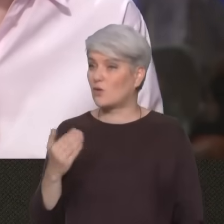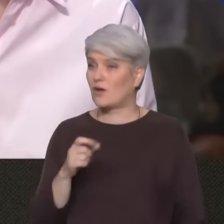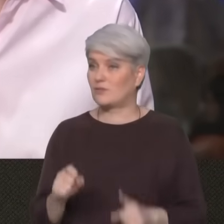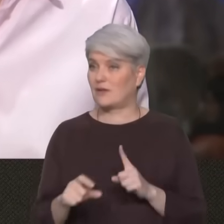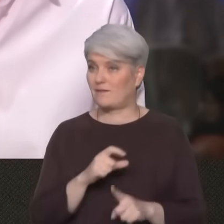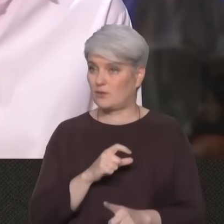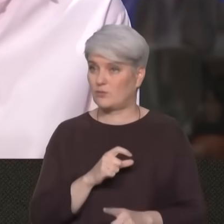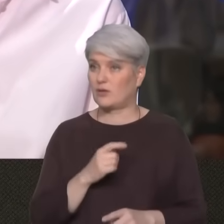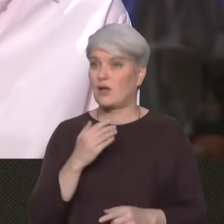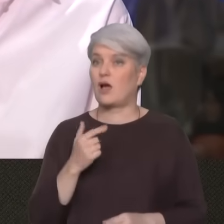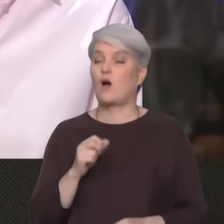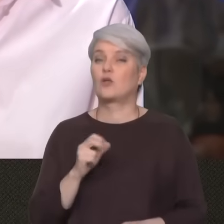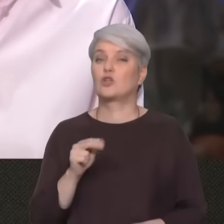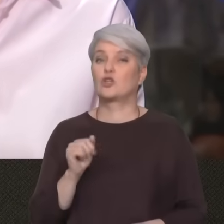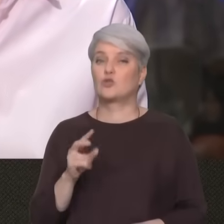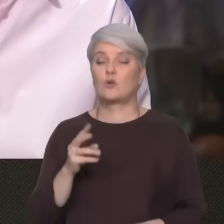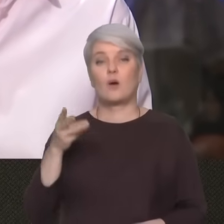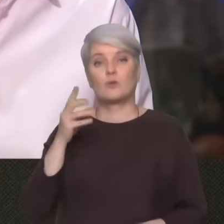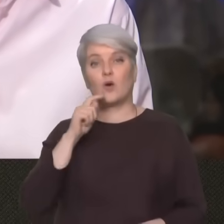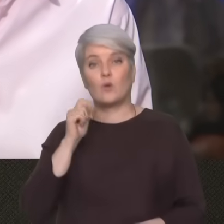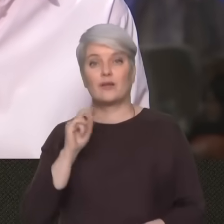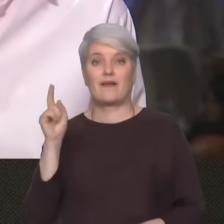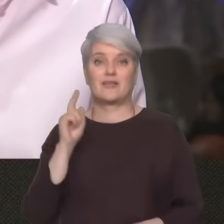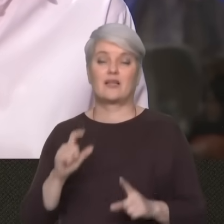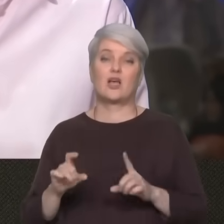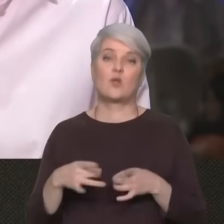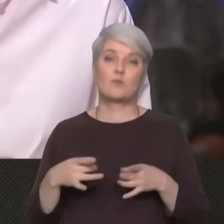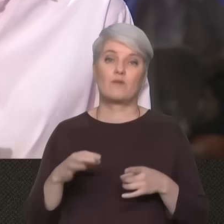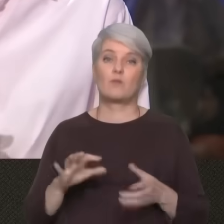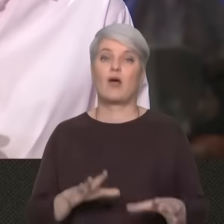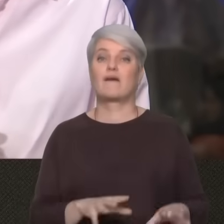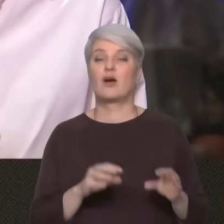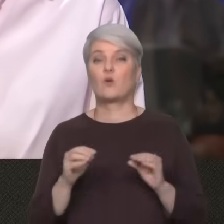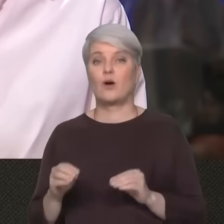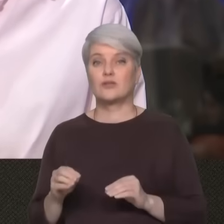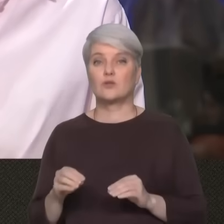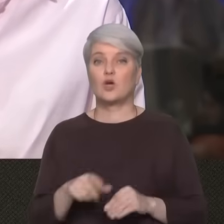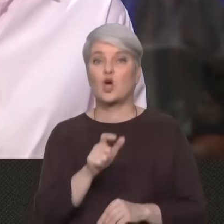Дякую. Євген Корнічук, посол України в Ізраїлі, розповів нам про евакуацію